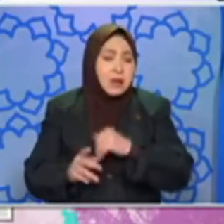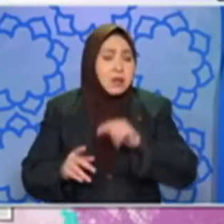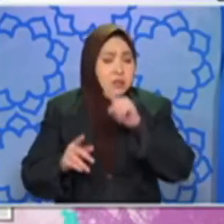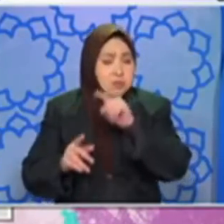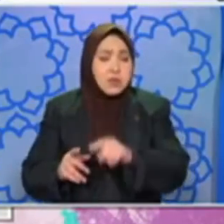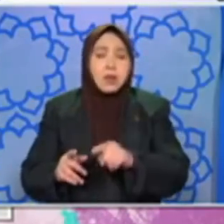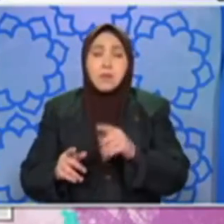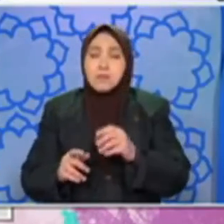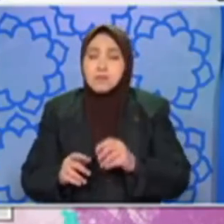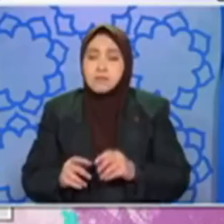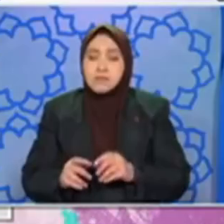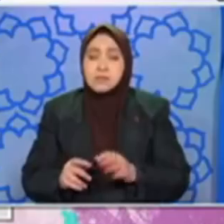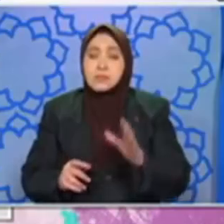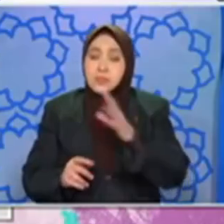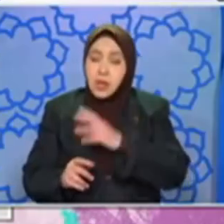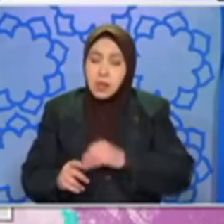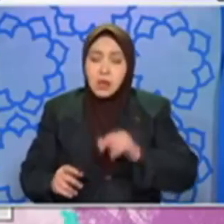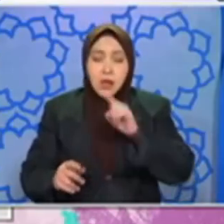ويقدر